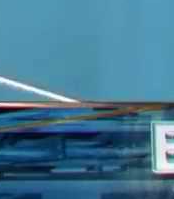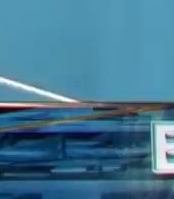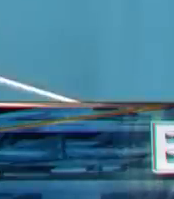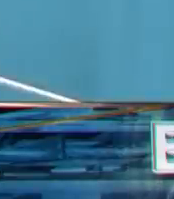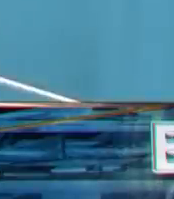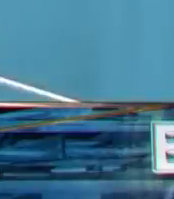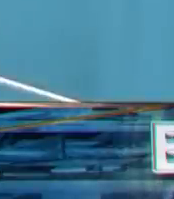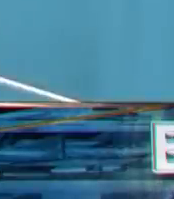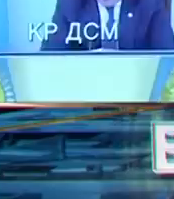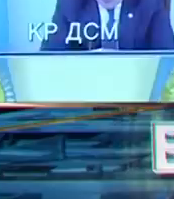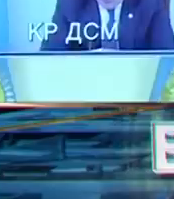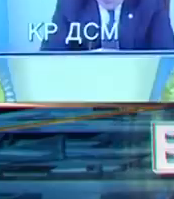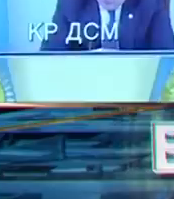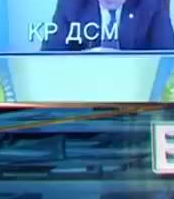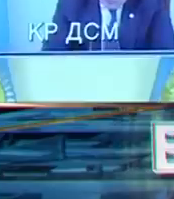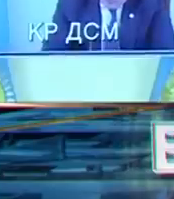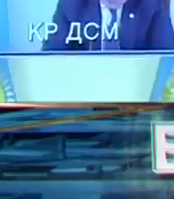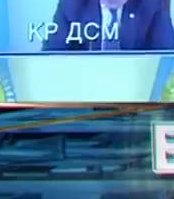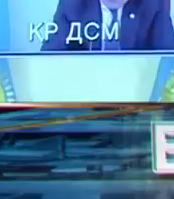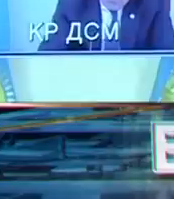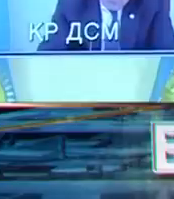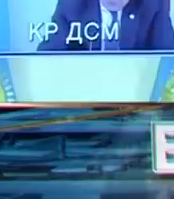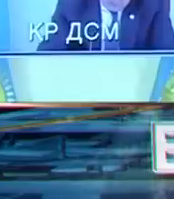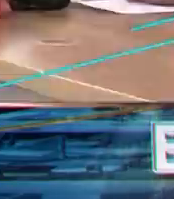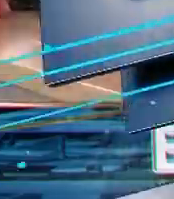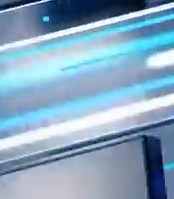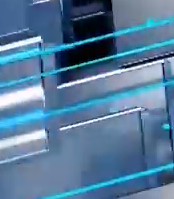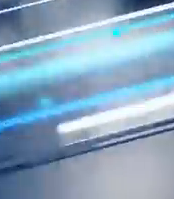мүшелерінің 3-ші кездесуінде мәлімдеді.